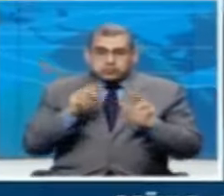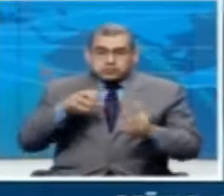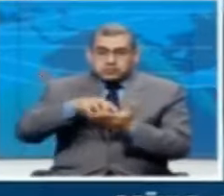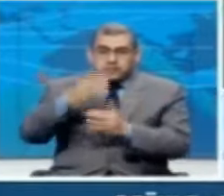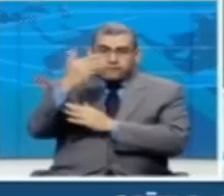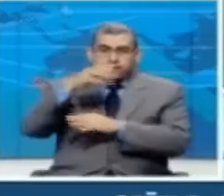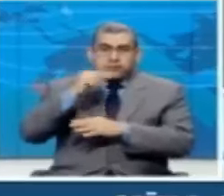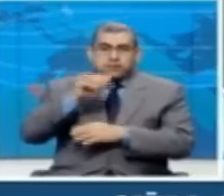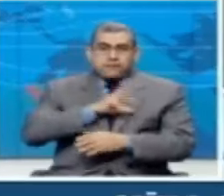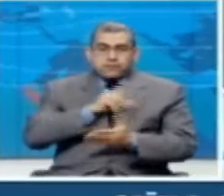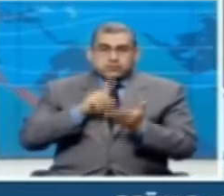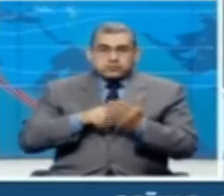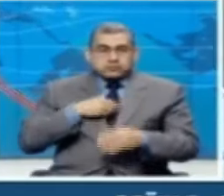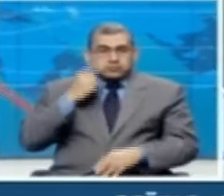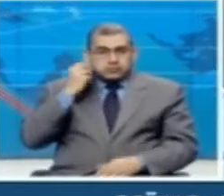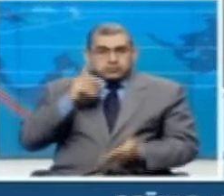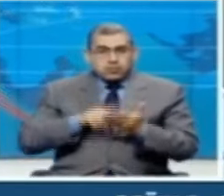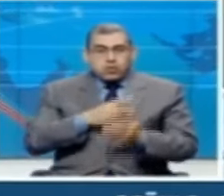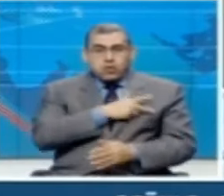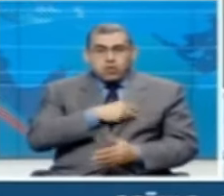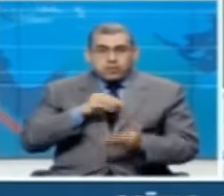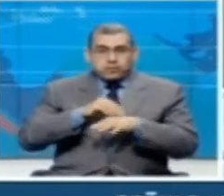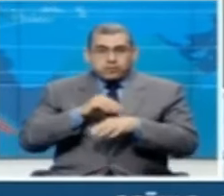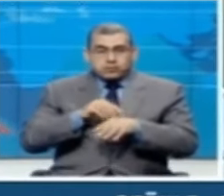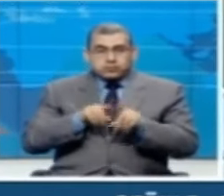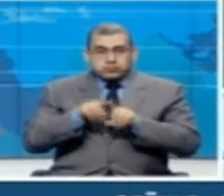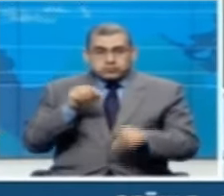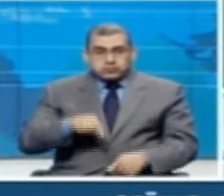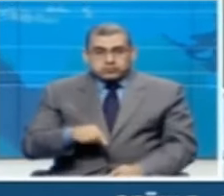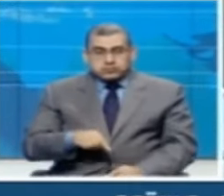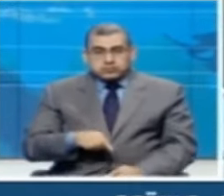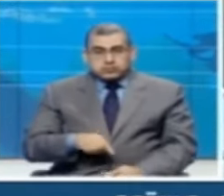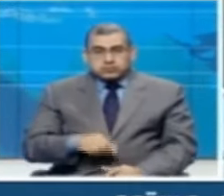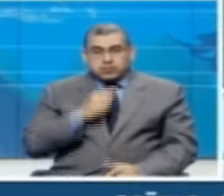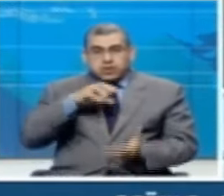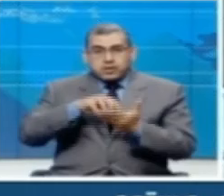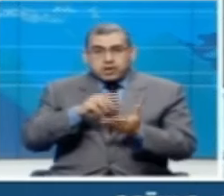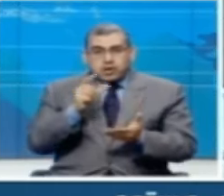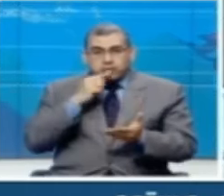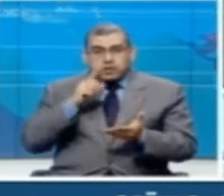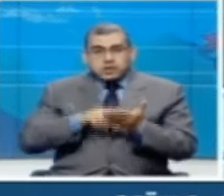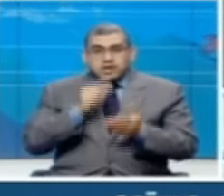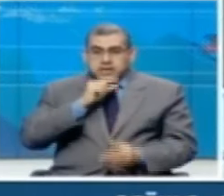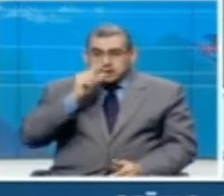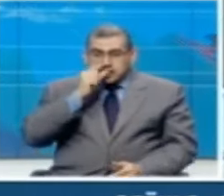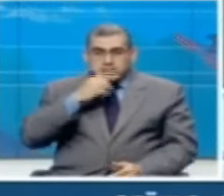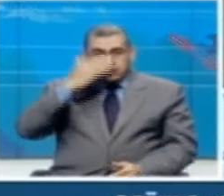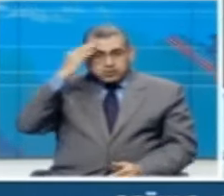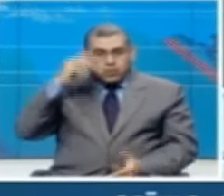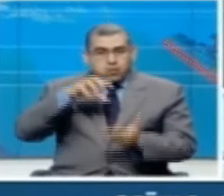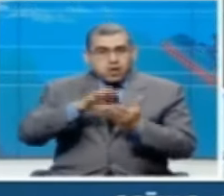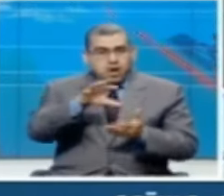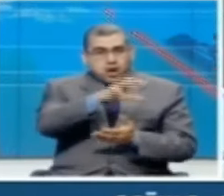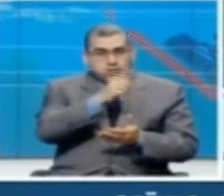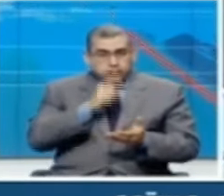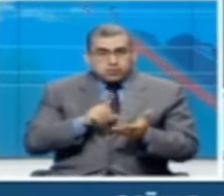الفلسطينية. لما دعونا بحكم واجب الأخوة في الدم والإنسانية وبحكم الدين والتاريخ والجغرافيا